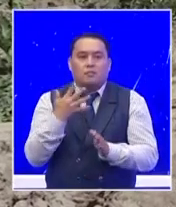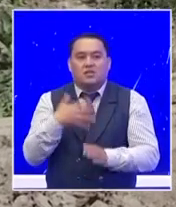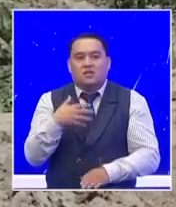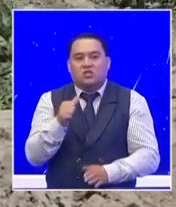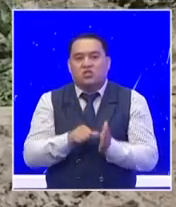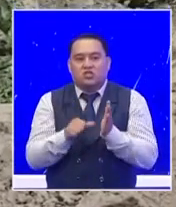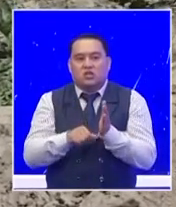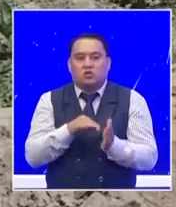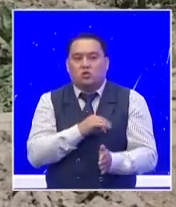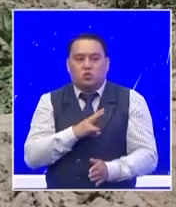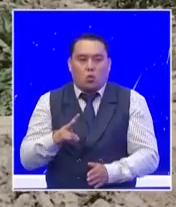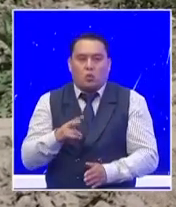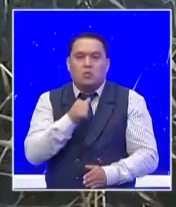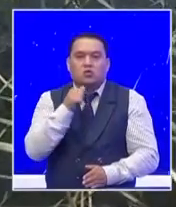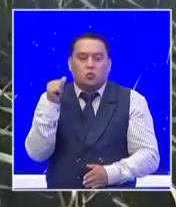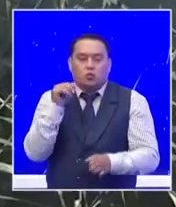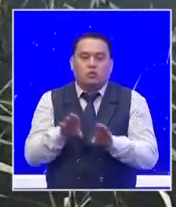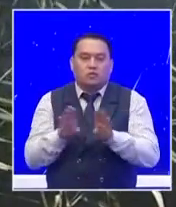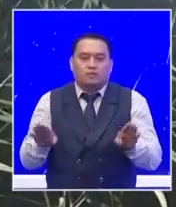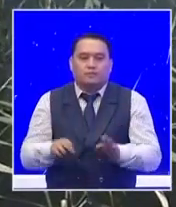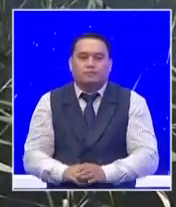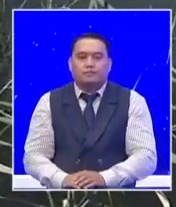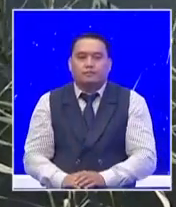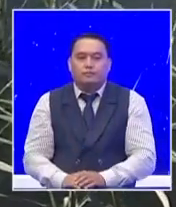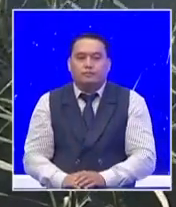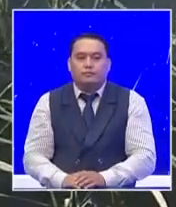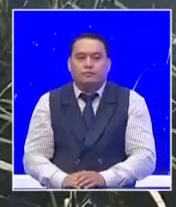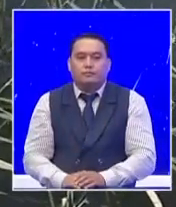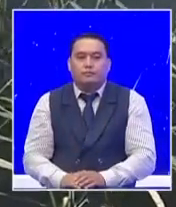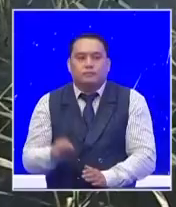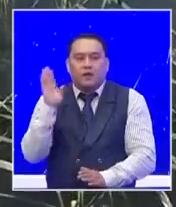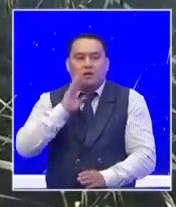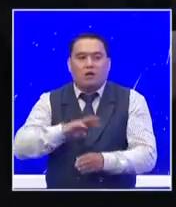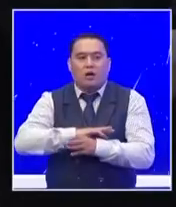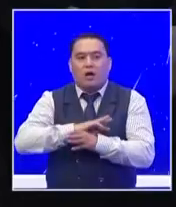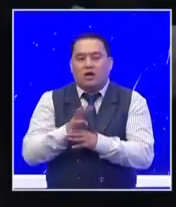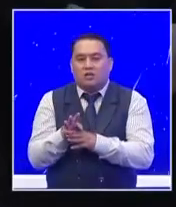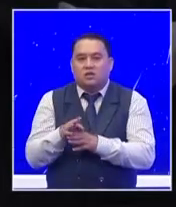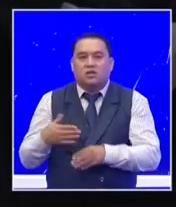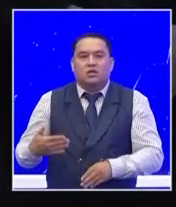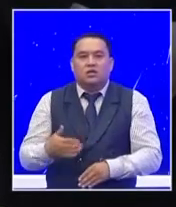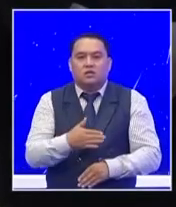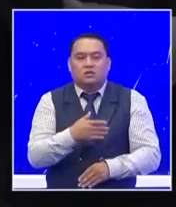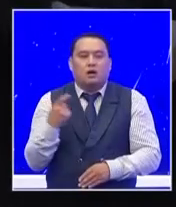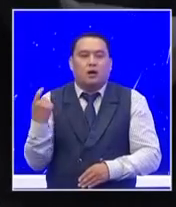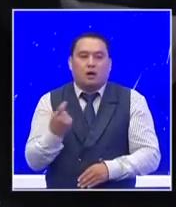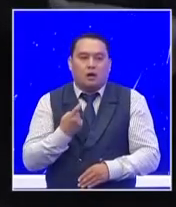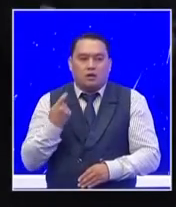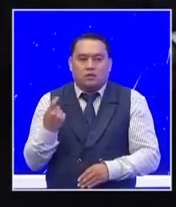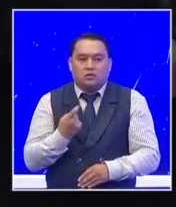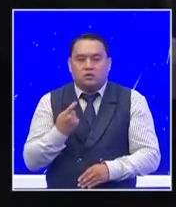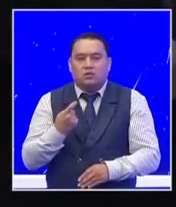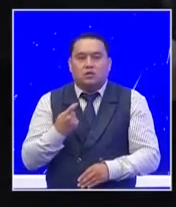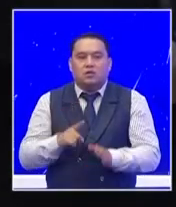тонн. Урожайность будет прошлогодняя. Кызылагашское гидросооружение также обеспечивает водой рыбное хозяйство «Каратал». В этом году в